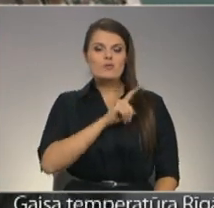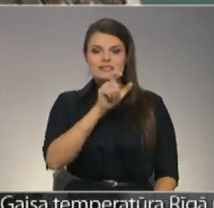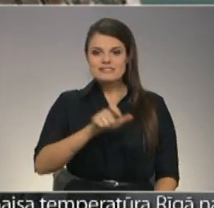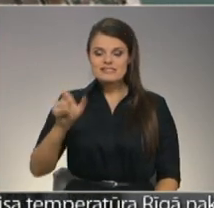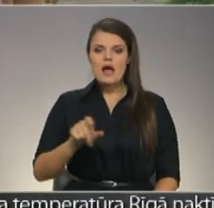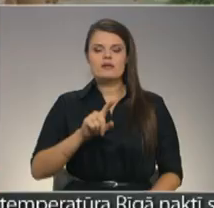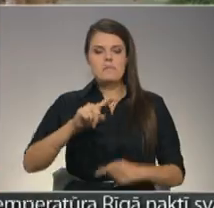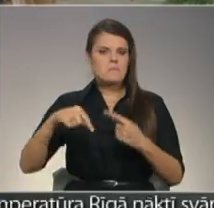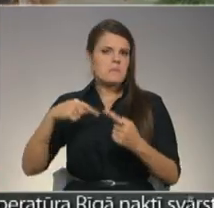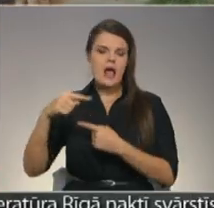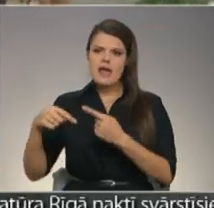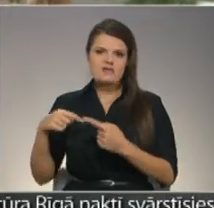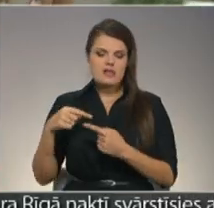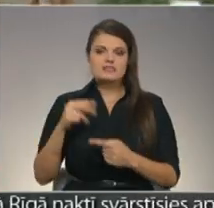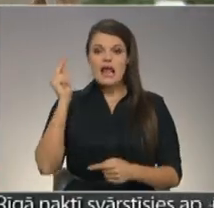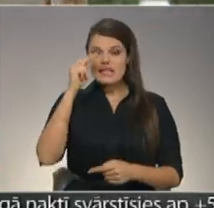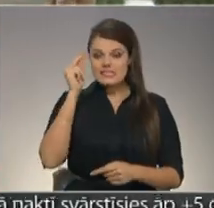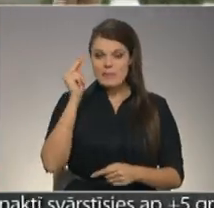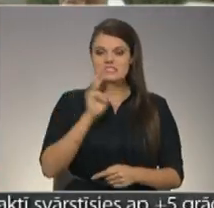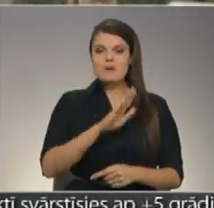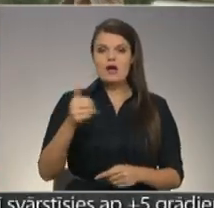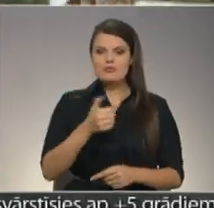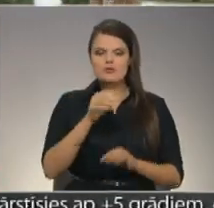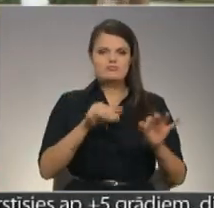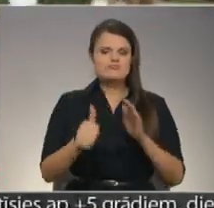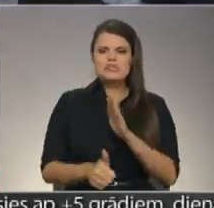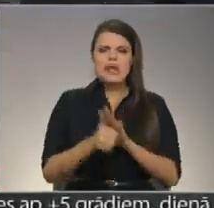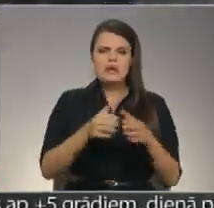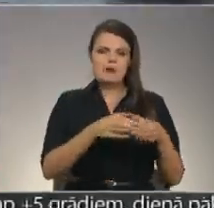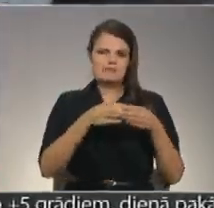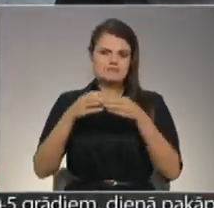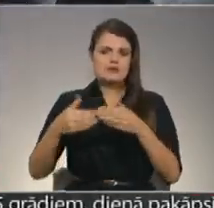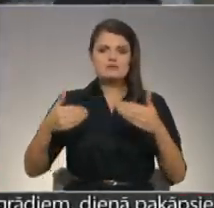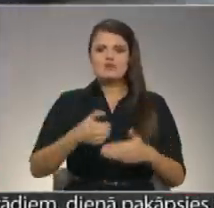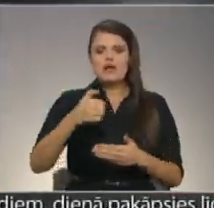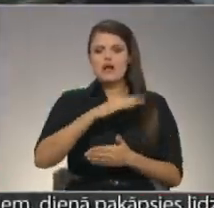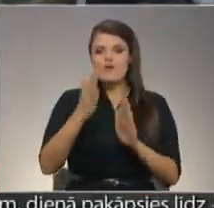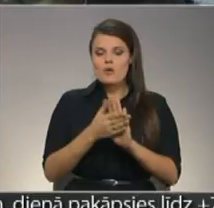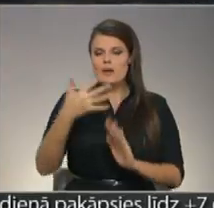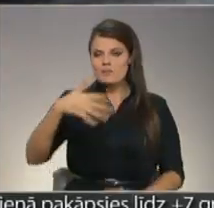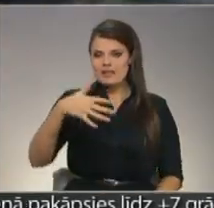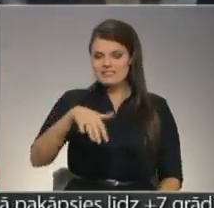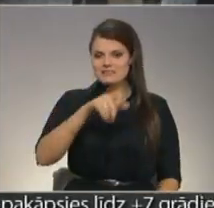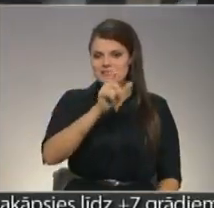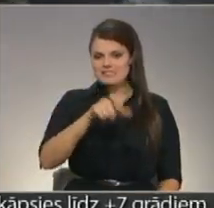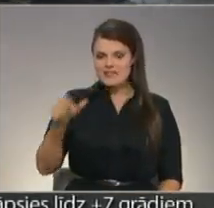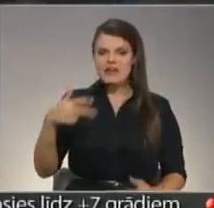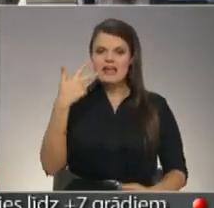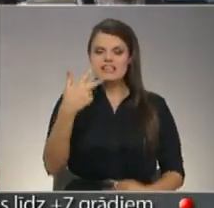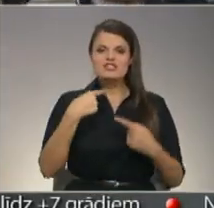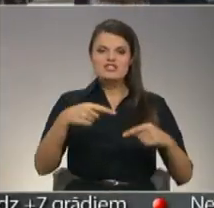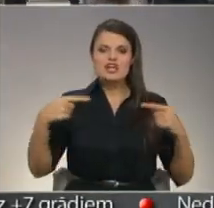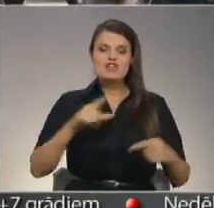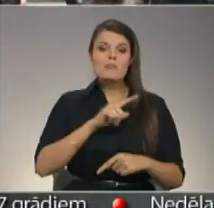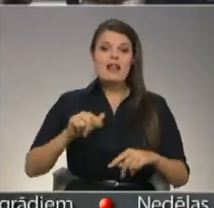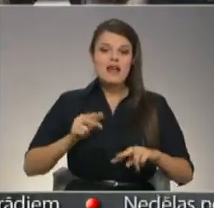kurienes viņi mainās. Līdz apmācībām katru gadu nonāk vien labākie no labākajiem. Šogad kopā tie ir 50 cilvēki no 3 dažādām Latvijas vietām,